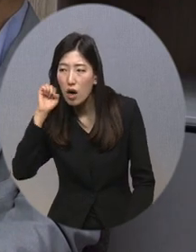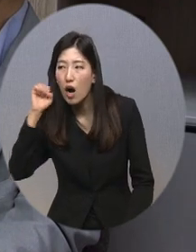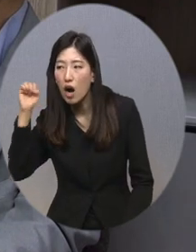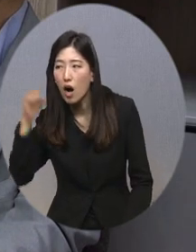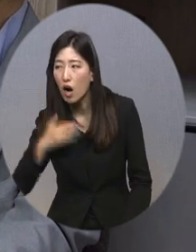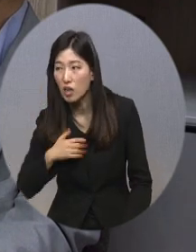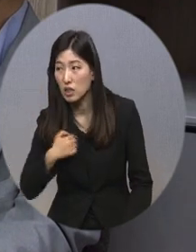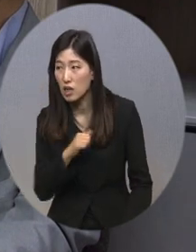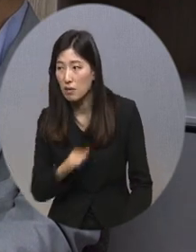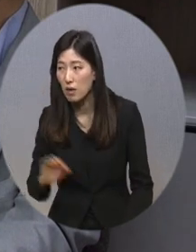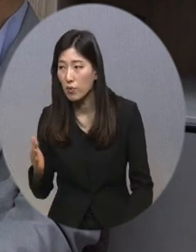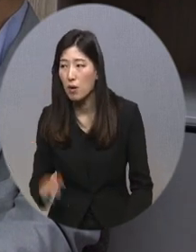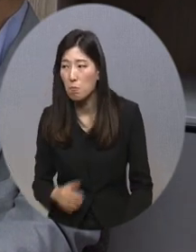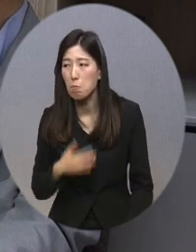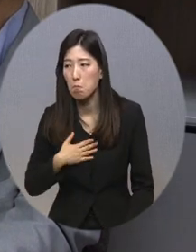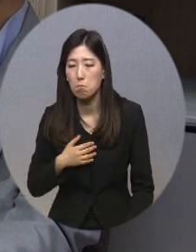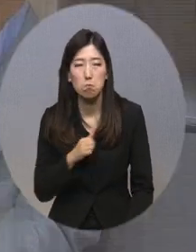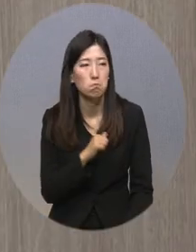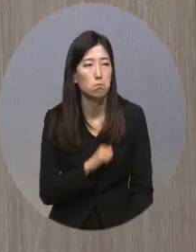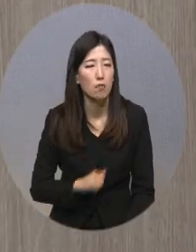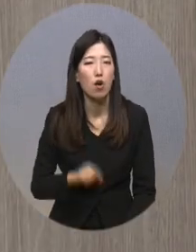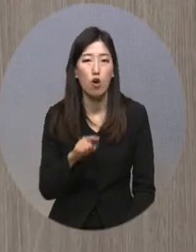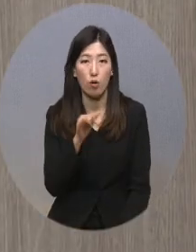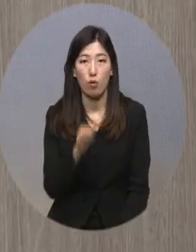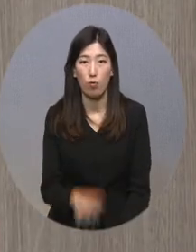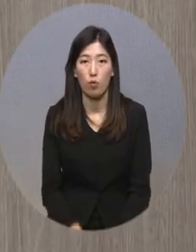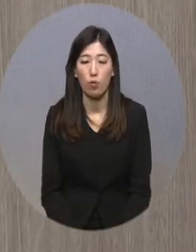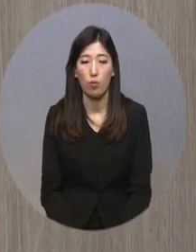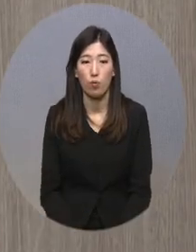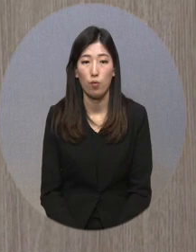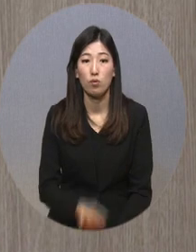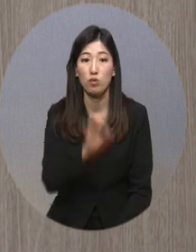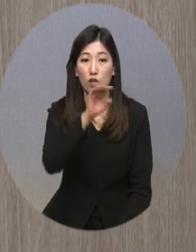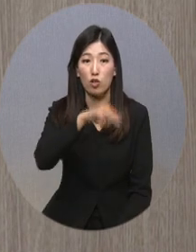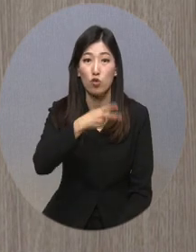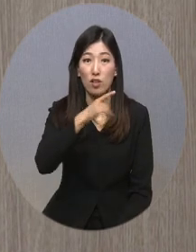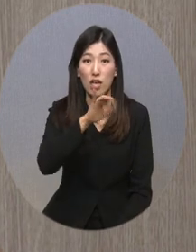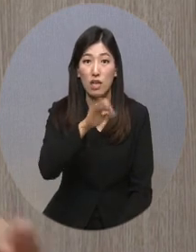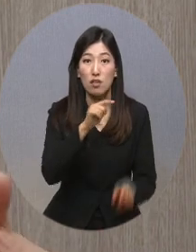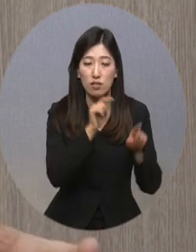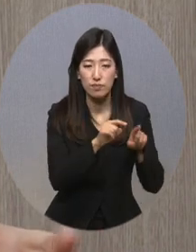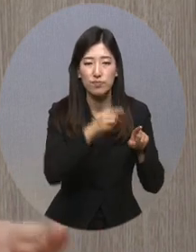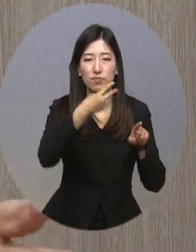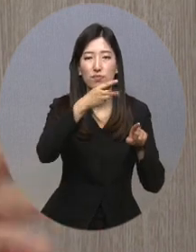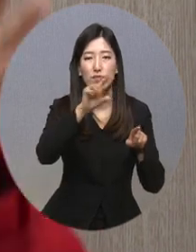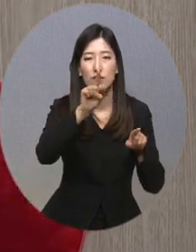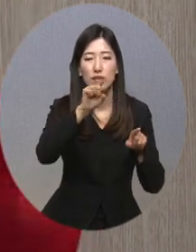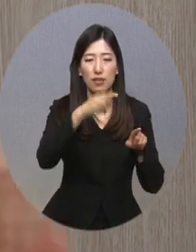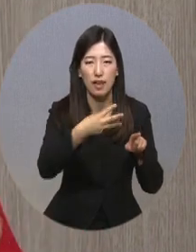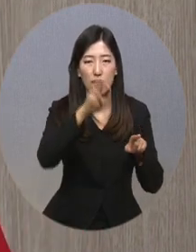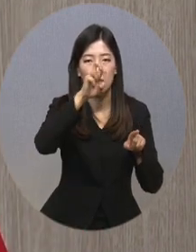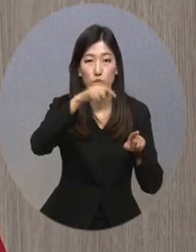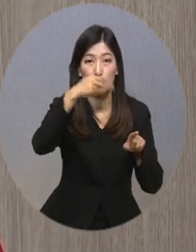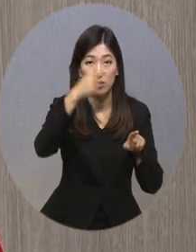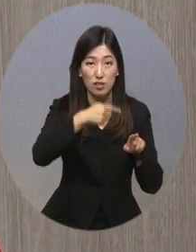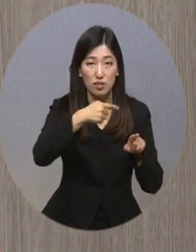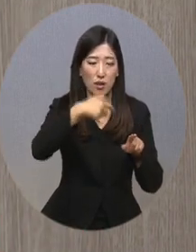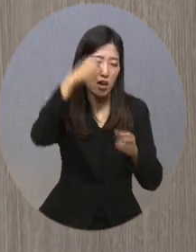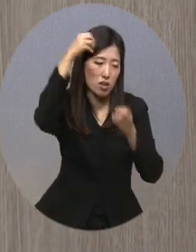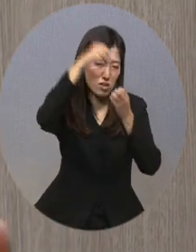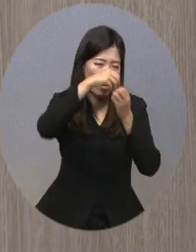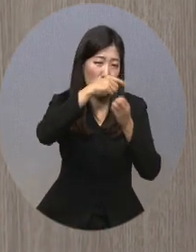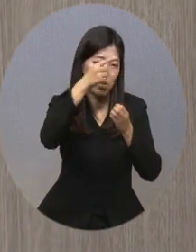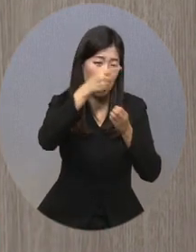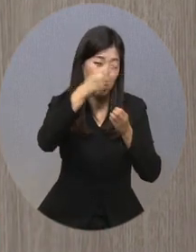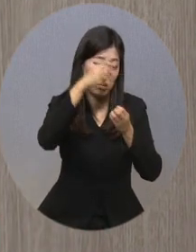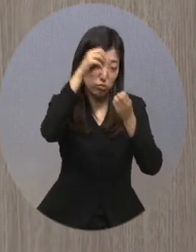참는 거다 뭐 이렇게 답을 받잖아요. 네. 근데 그들은 탈무드나 어떤 그런 그 전통적으로 수천 년 내려오는